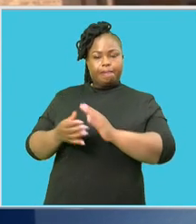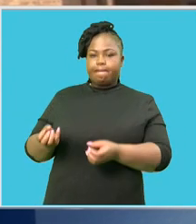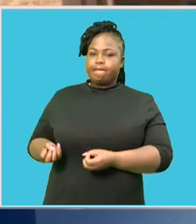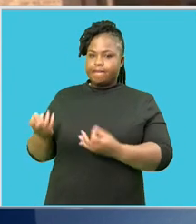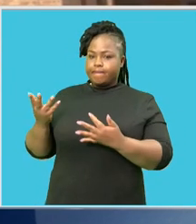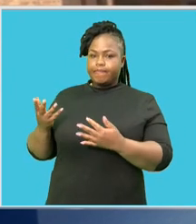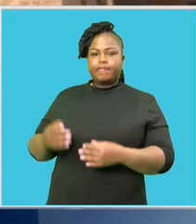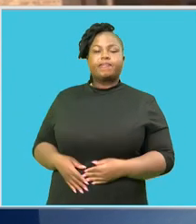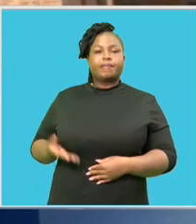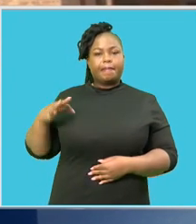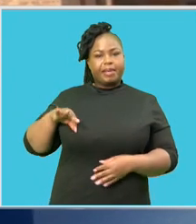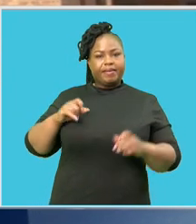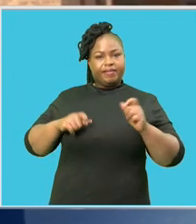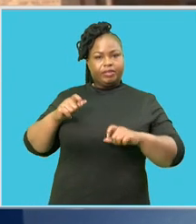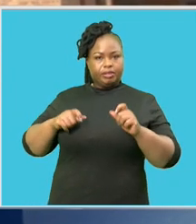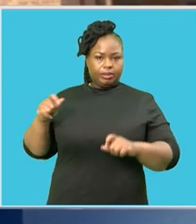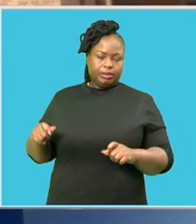khona ama-beneficiaries